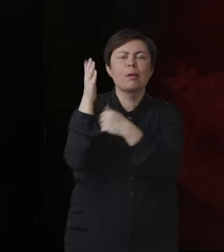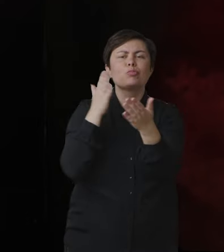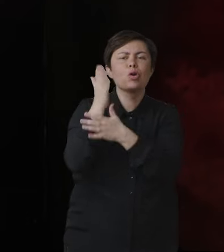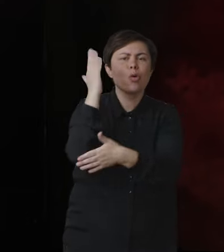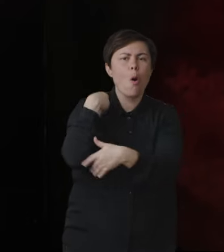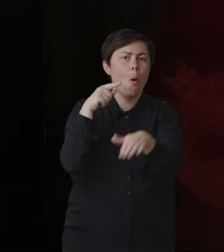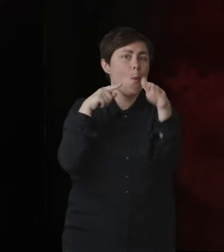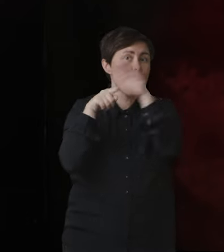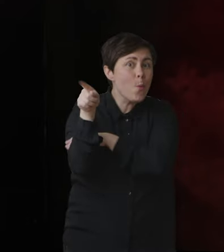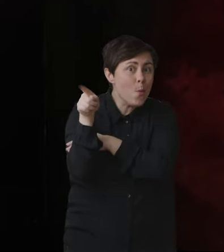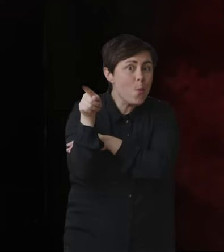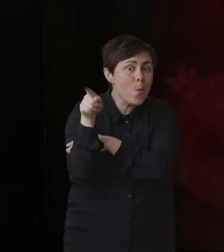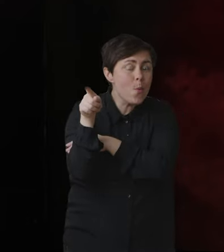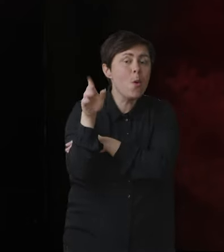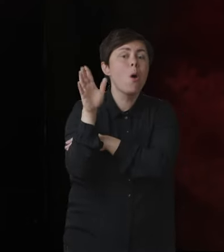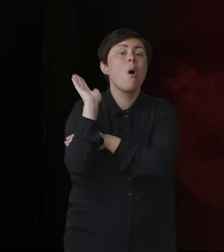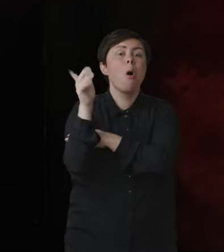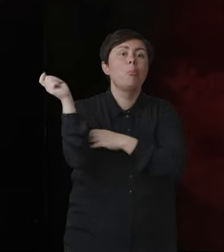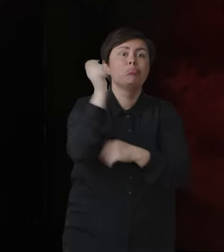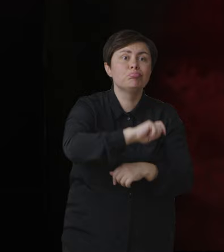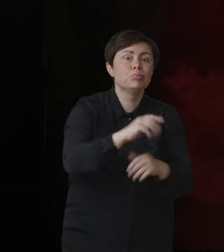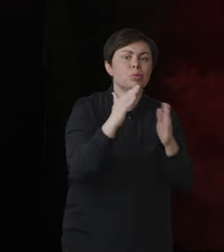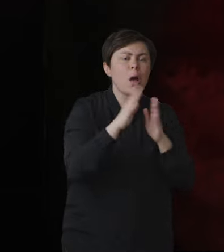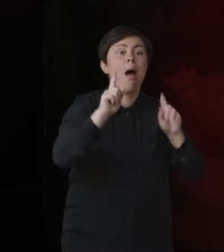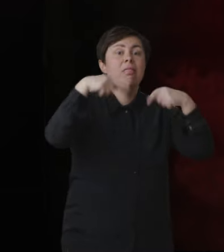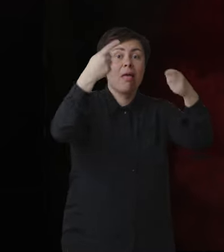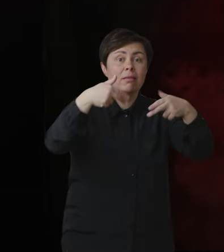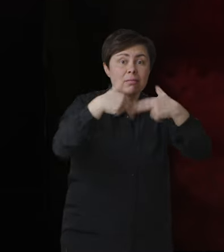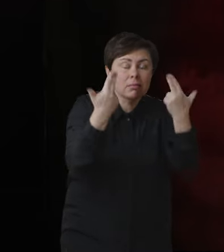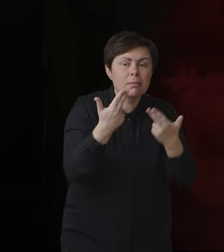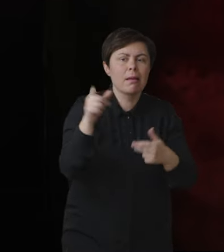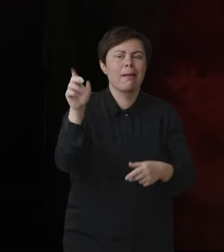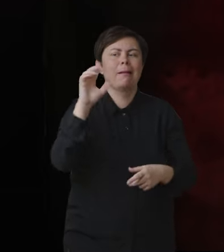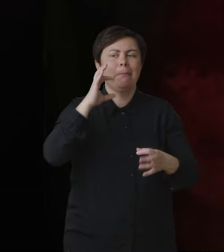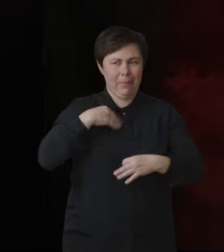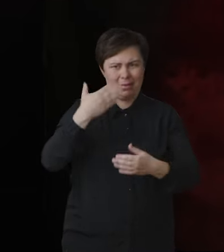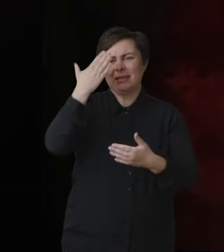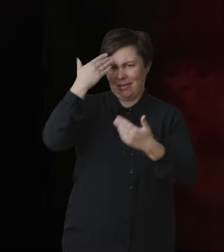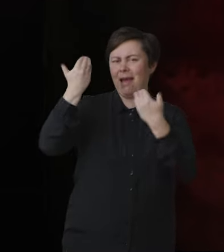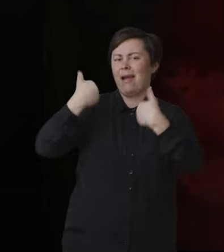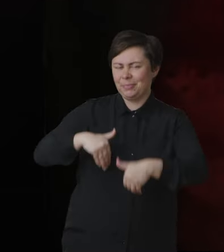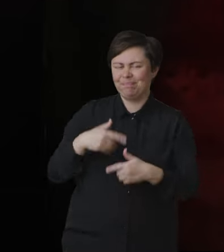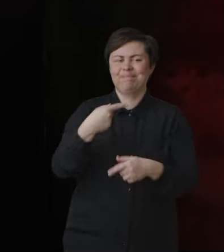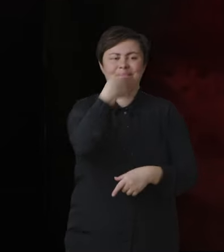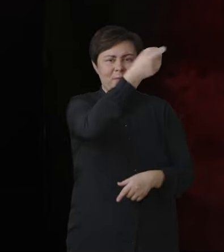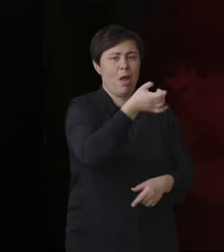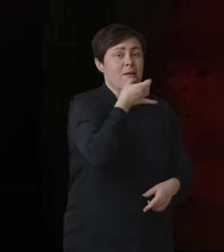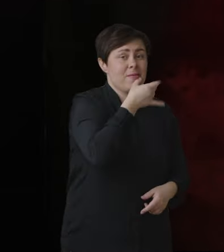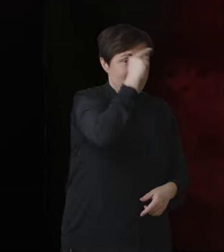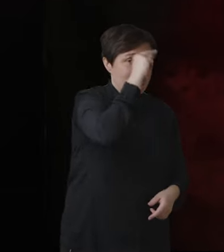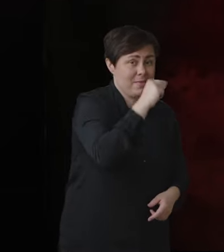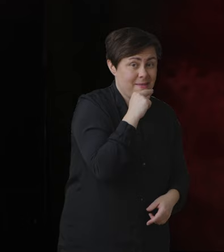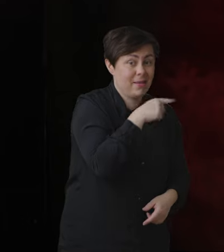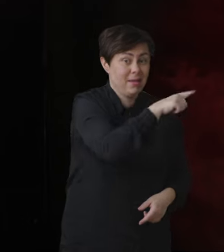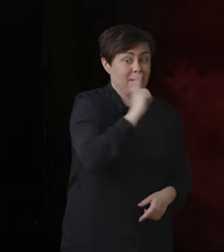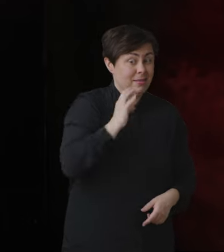z tego okna i przyszłem jeszcze do domu. A na drugi dzień ta pani mnie znała dobrze i mojemu ojcu się tam powiedziała, że synek